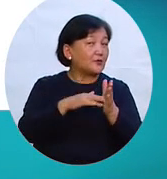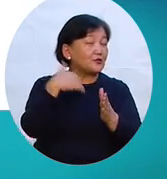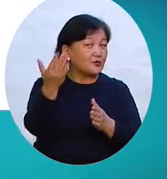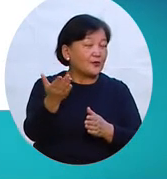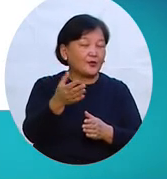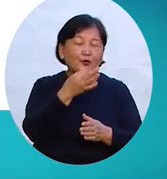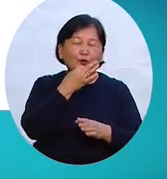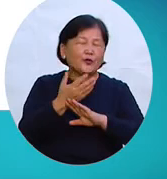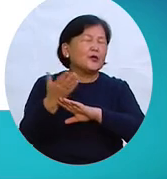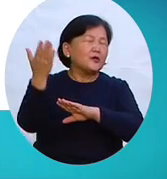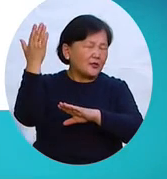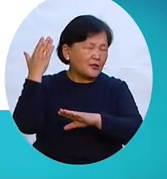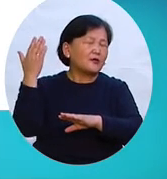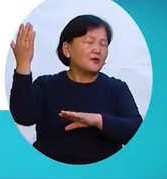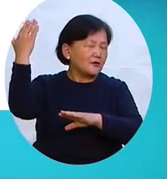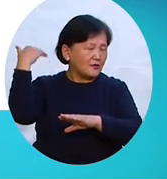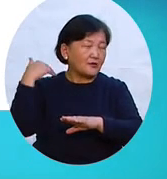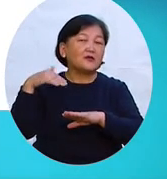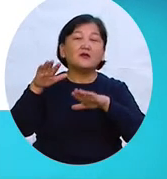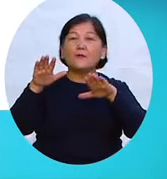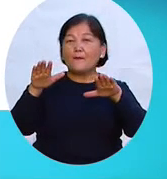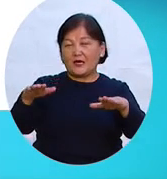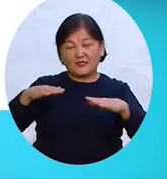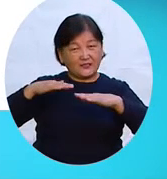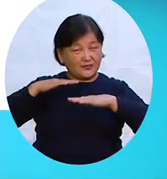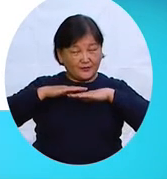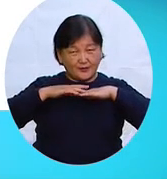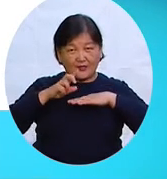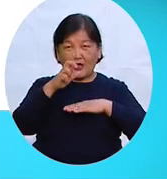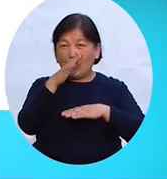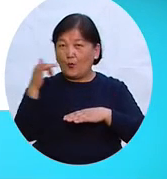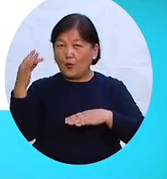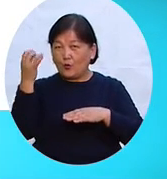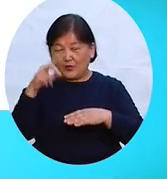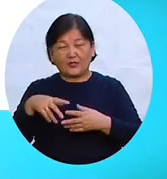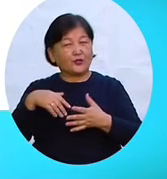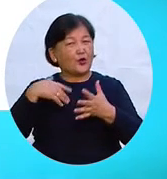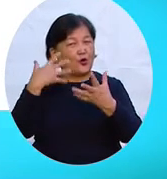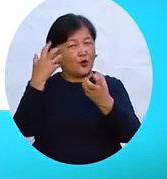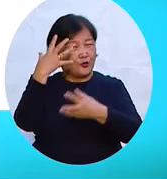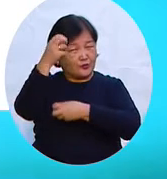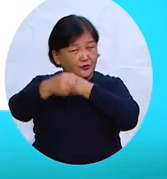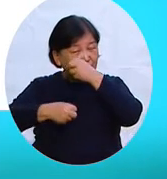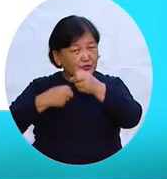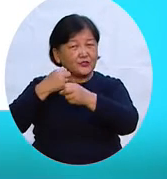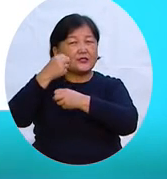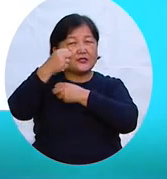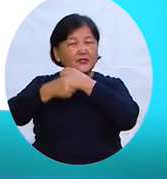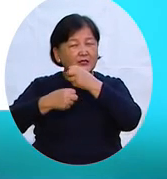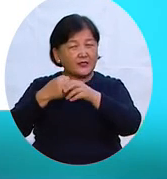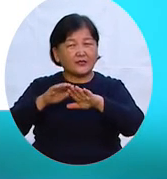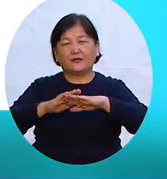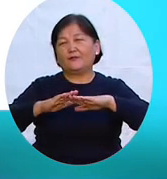Үн эртний түүхтэй. Тийм ээ? За буурал тал гэвэл олон жилийн түүхийг агуулсан гэдэг ч юм уу.